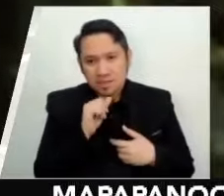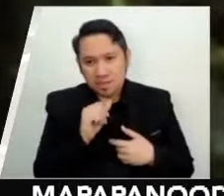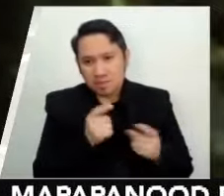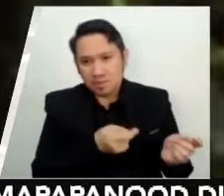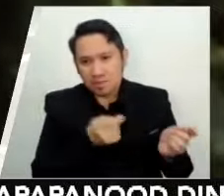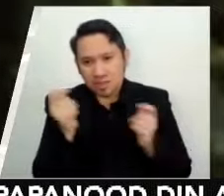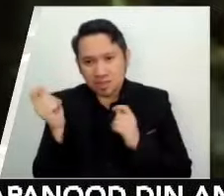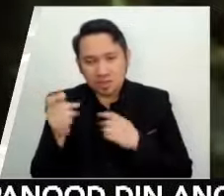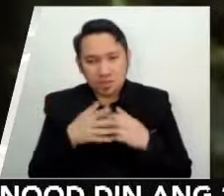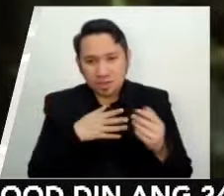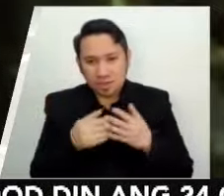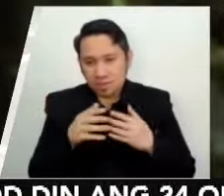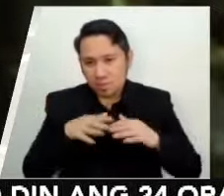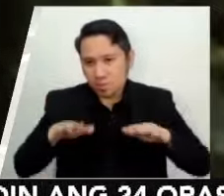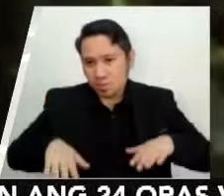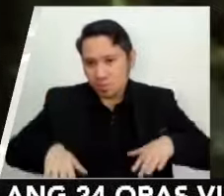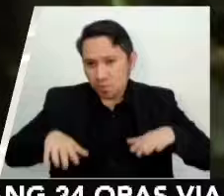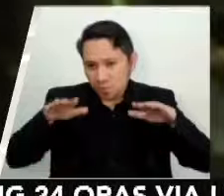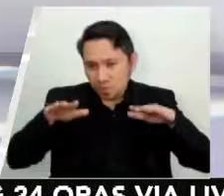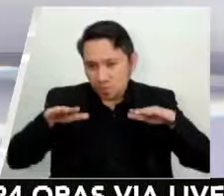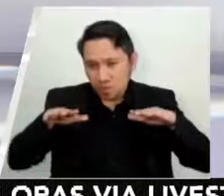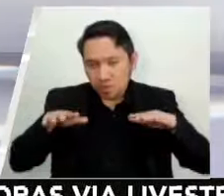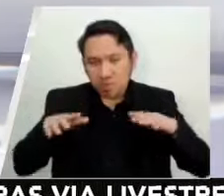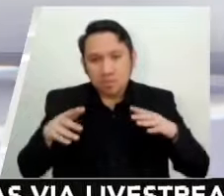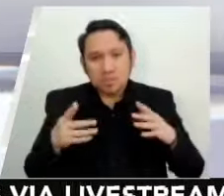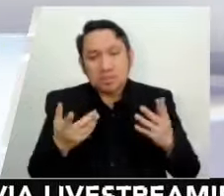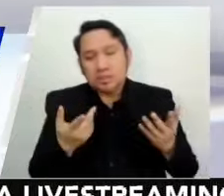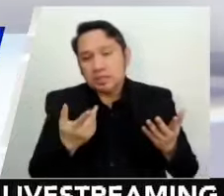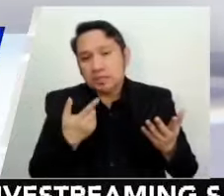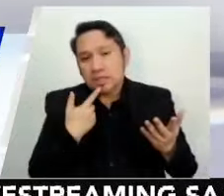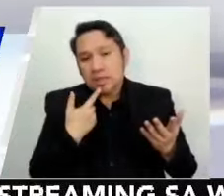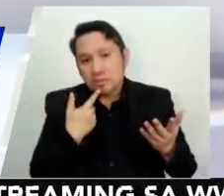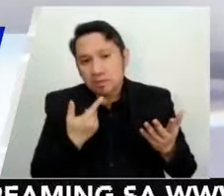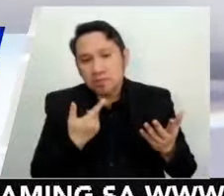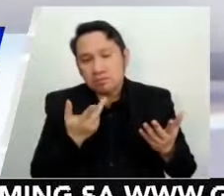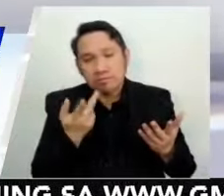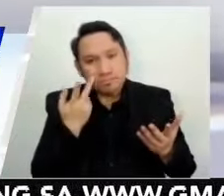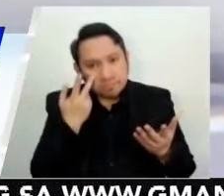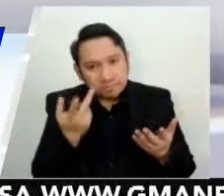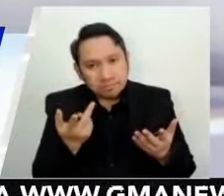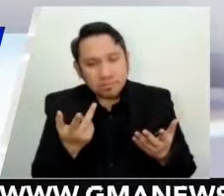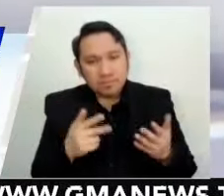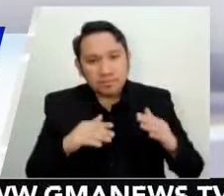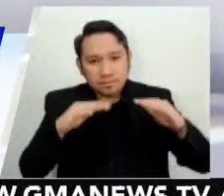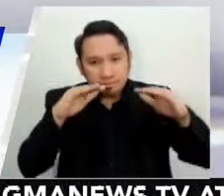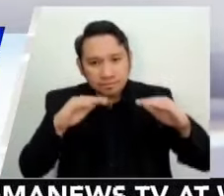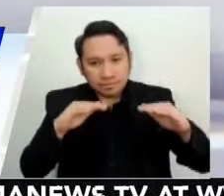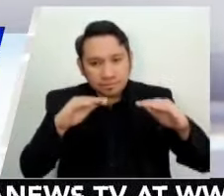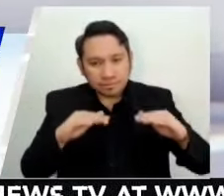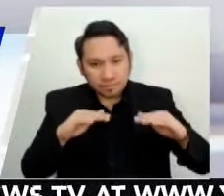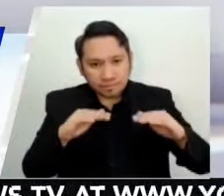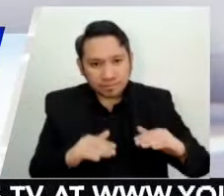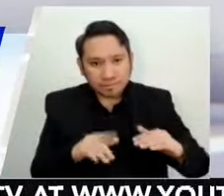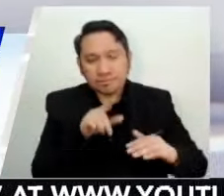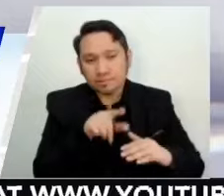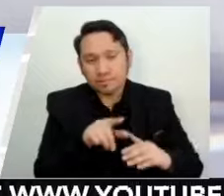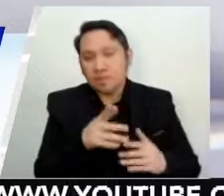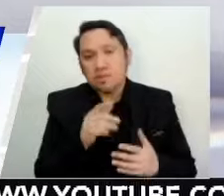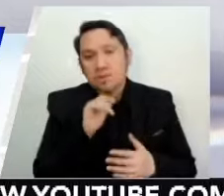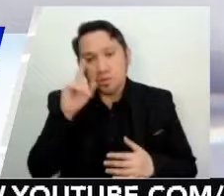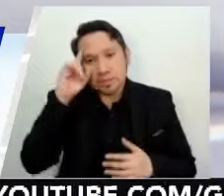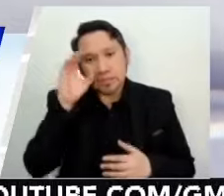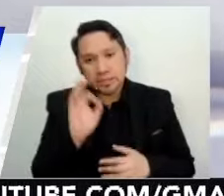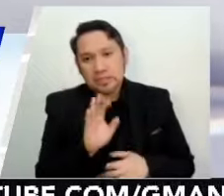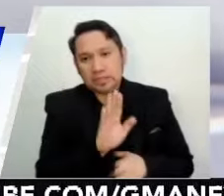baha sa kanila. Ayon nga sa kanila, nakikita naman daw nila na kaunti-kaunting umuhupa na yung baha, kaya hindi pa rin daw sila lilikas.